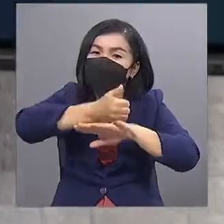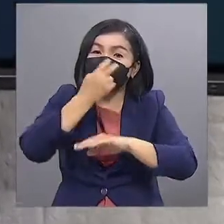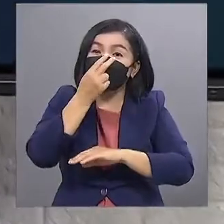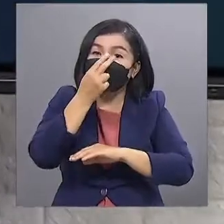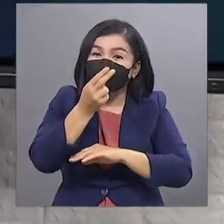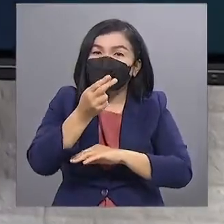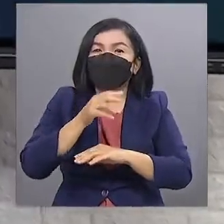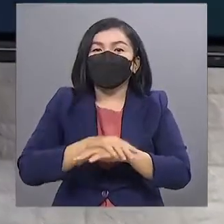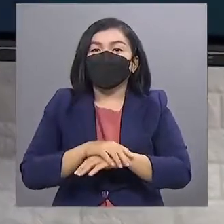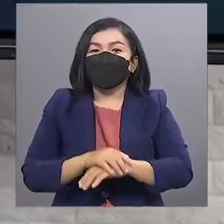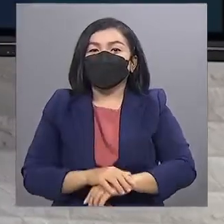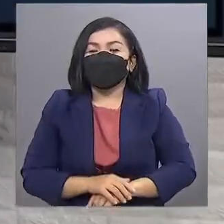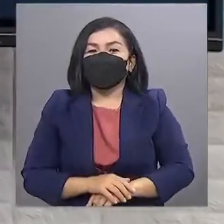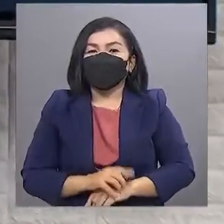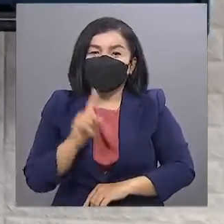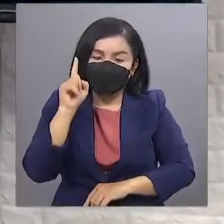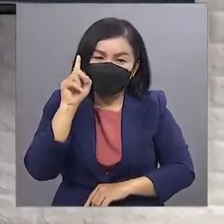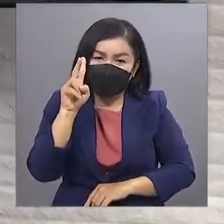1.??